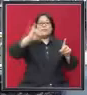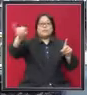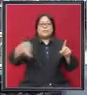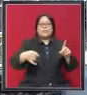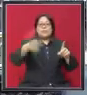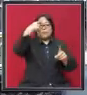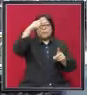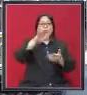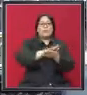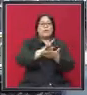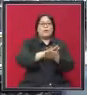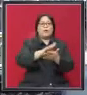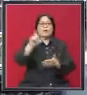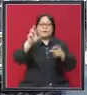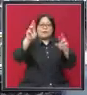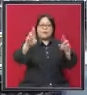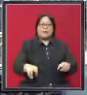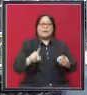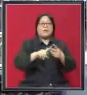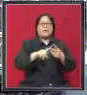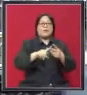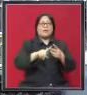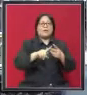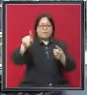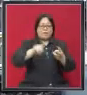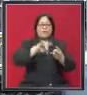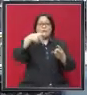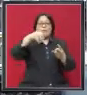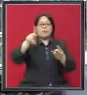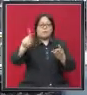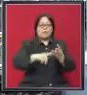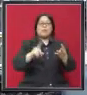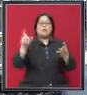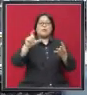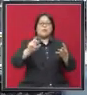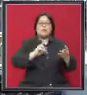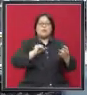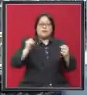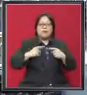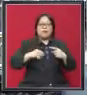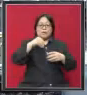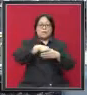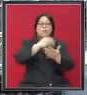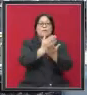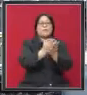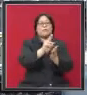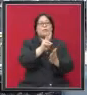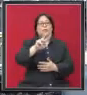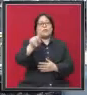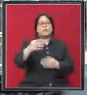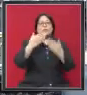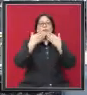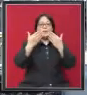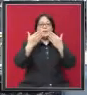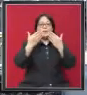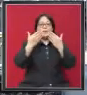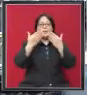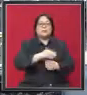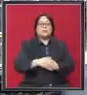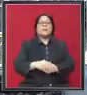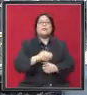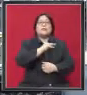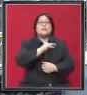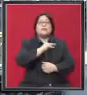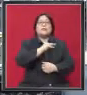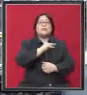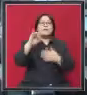juta pun untuk sekolah agama rakyat, sekolah tahfiz, sekolah pondok dan sekolah agama swasta dalam bajet tahun 2021? Terima kasih, Yang Mulia Menteri. Terima